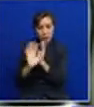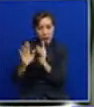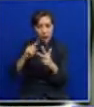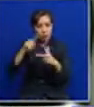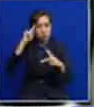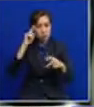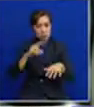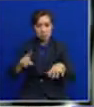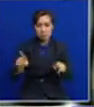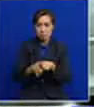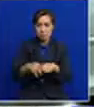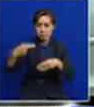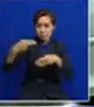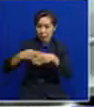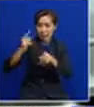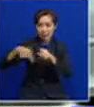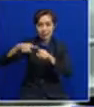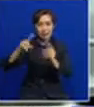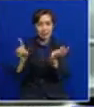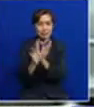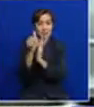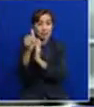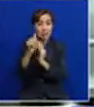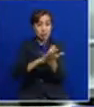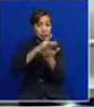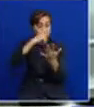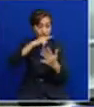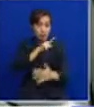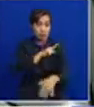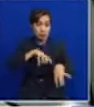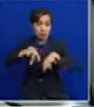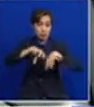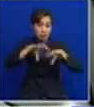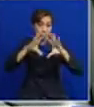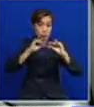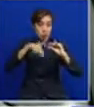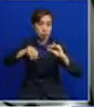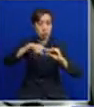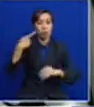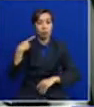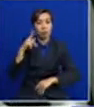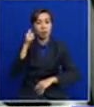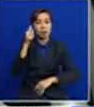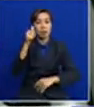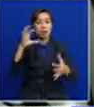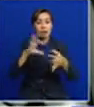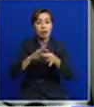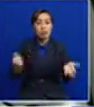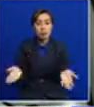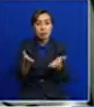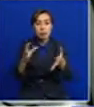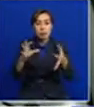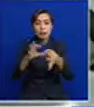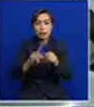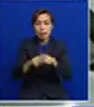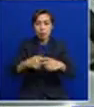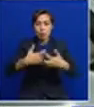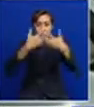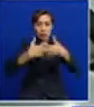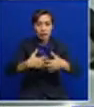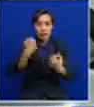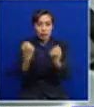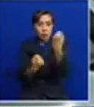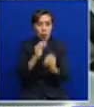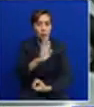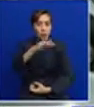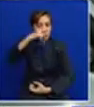สิทธิภาพของเชื้อเพลิงซึ่งการที่ไทยเป็นเจ้าภาพจัดการประชุมก็จะเป็นประโยชน์ในด้านการส่งเสริมบทบาทของอุตสาหกรรมยานยน